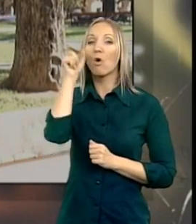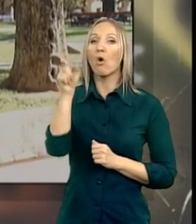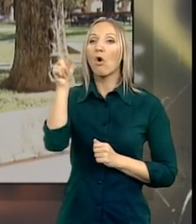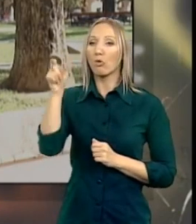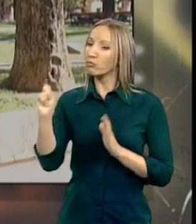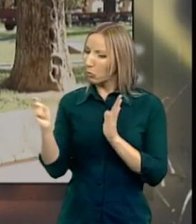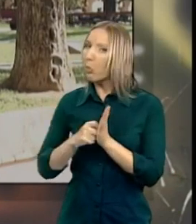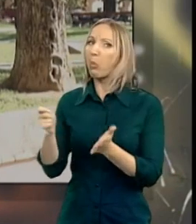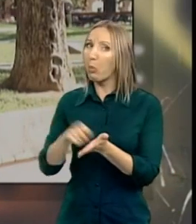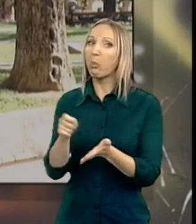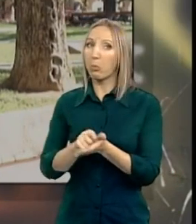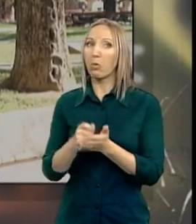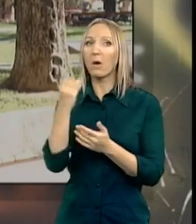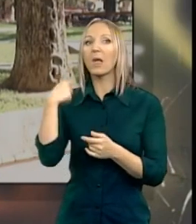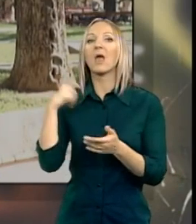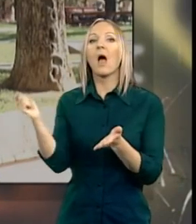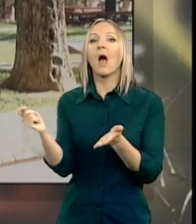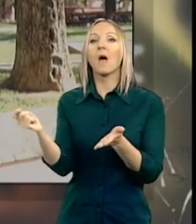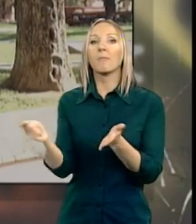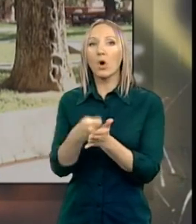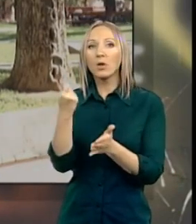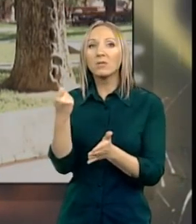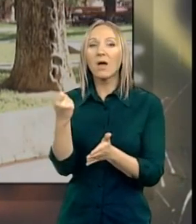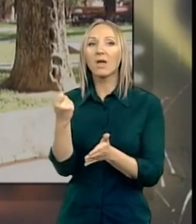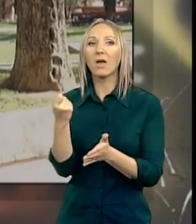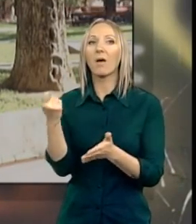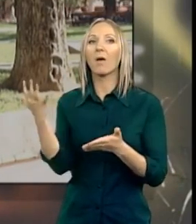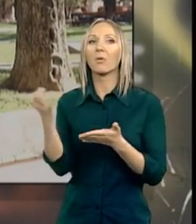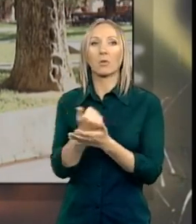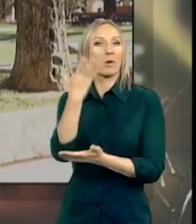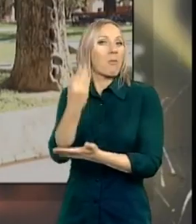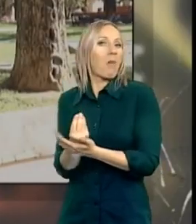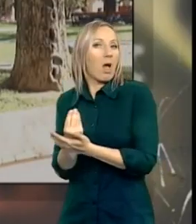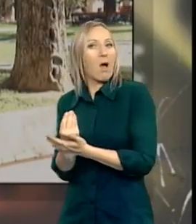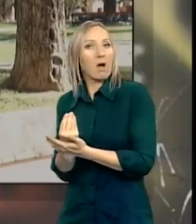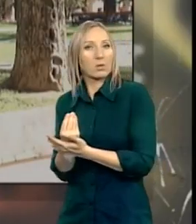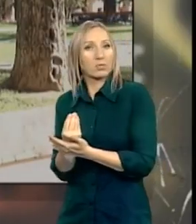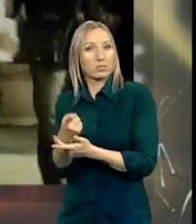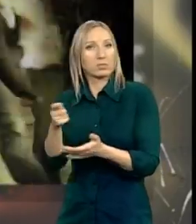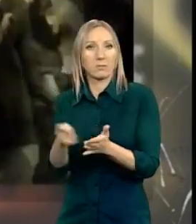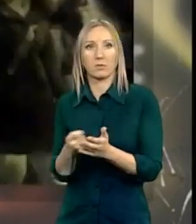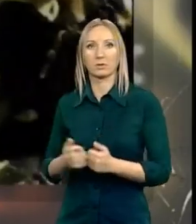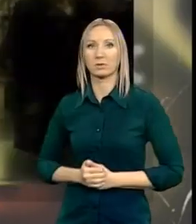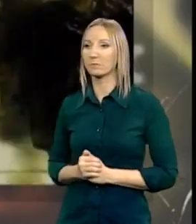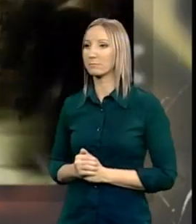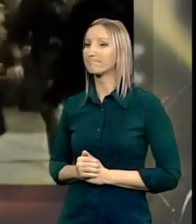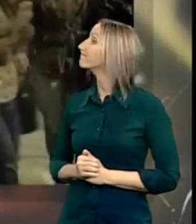Ljudi kupuju. Kad prodajem časopise primamo platu. Da.